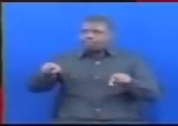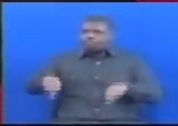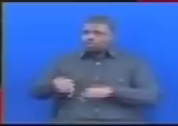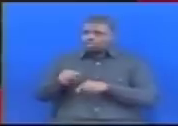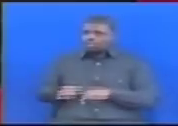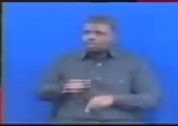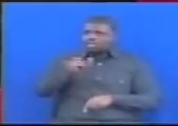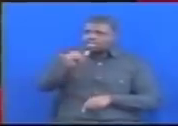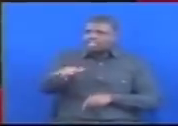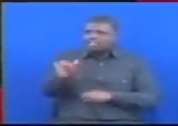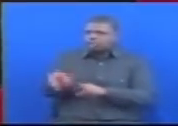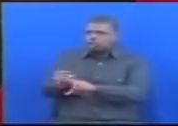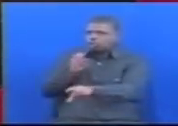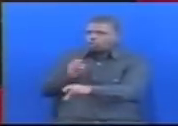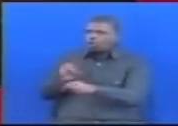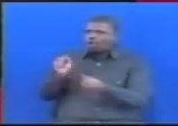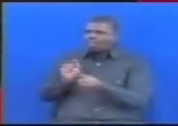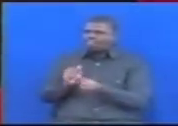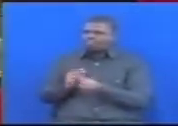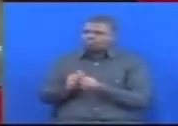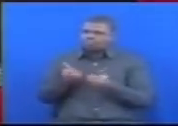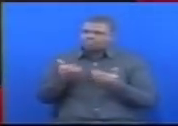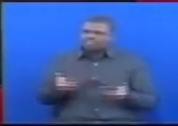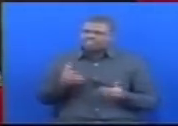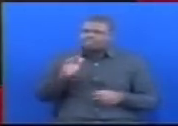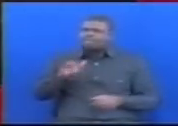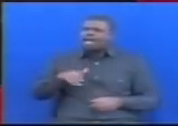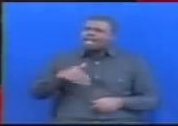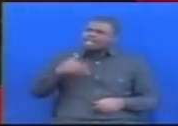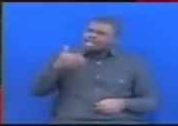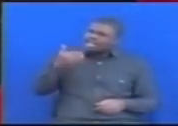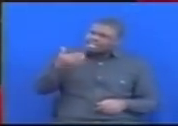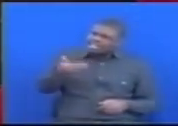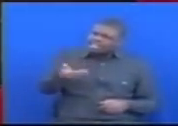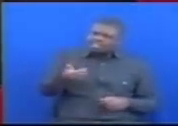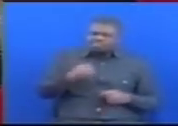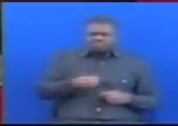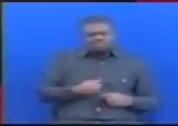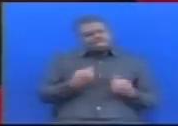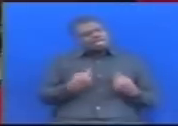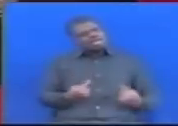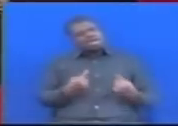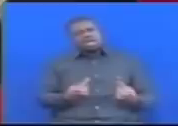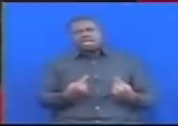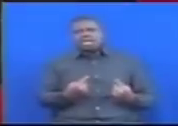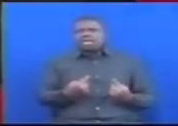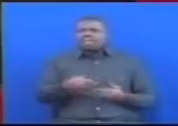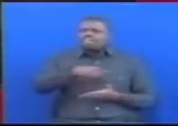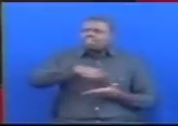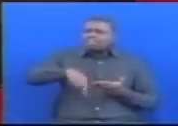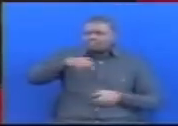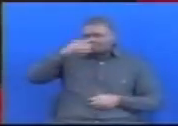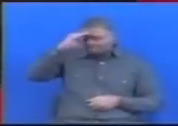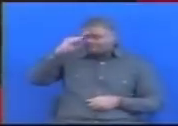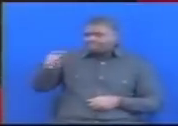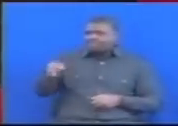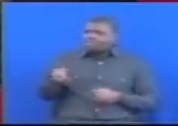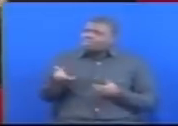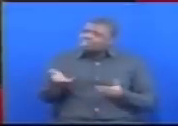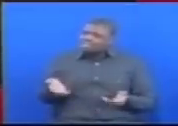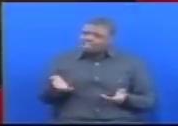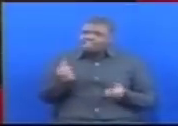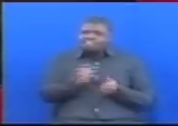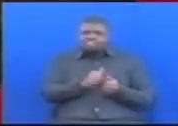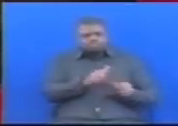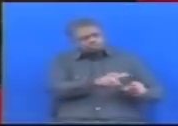kunakuwa na privilege. Lakini baadaye nikaja kushangaa hata kwenye vituo vya polisi